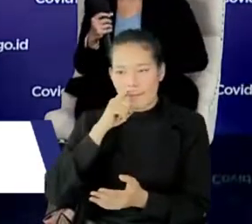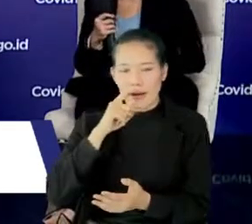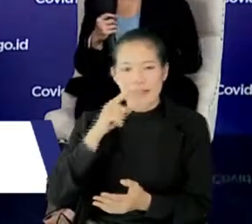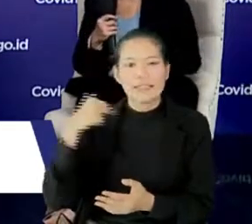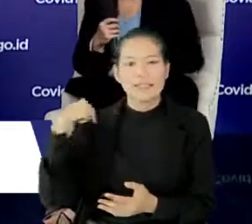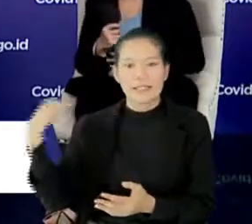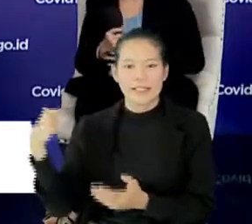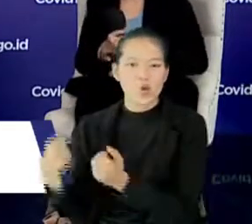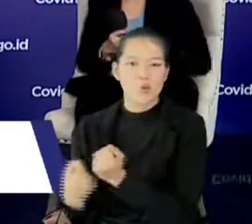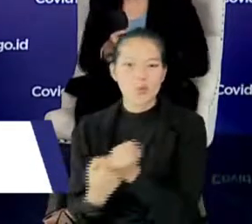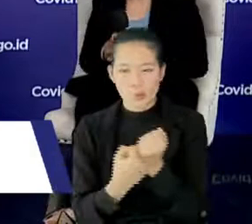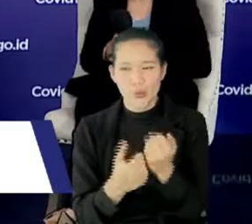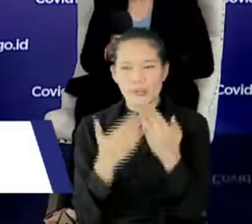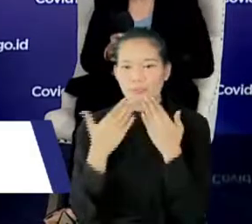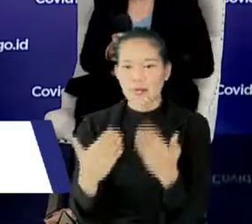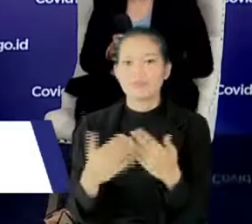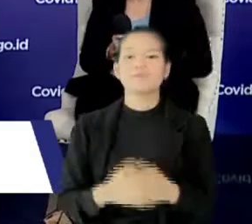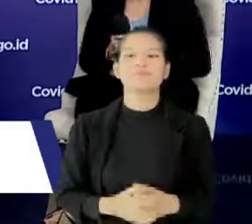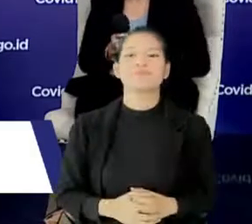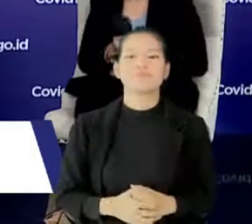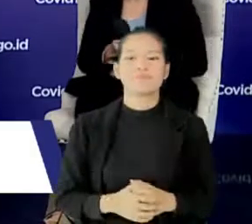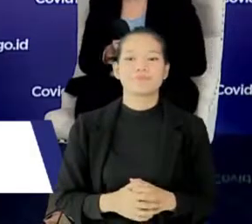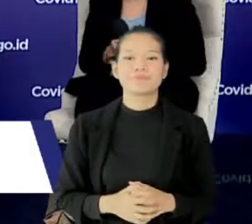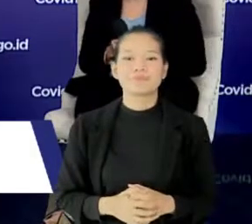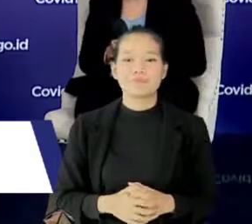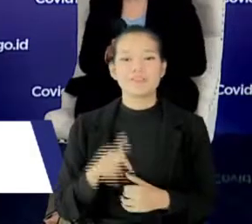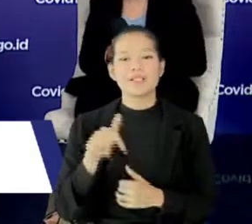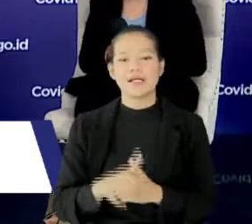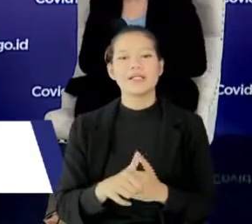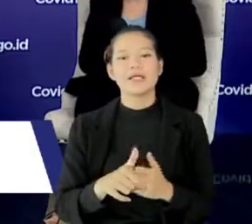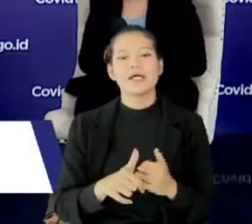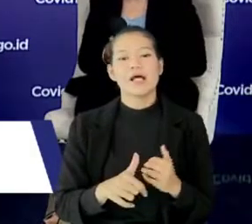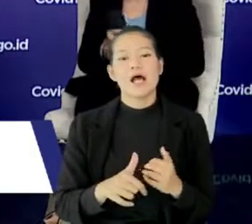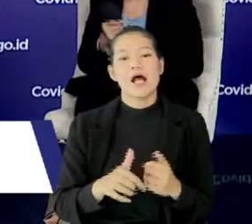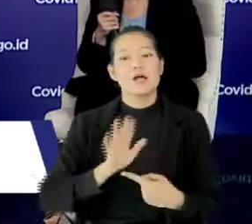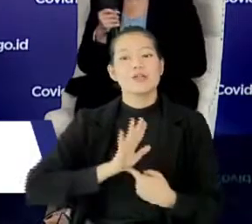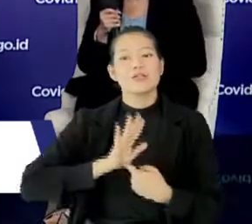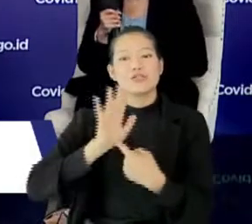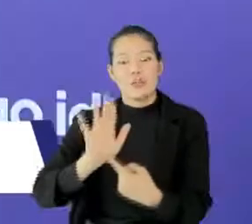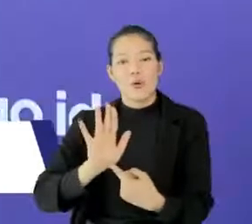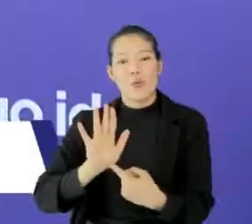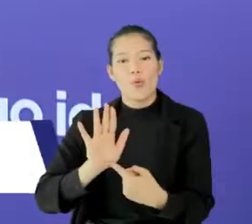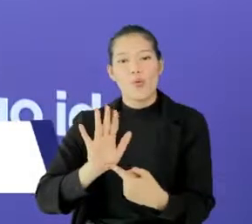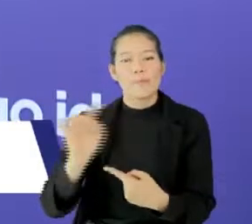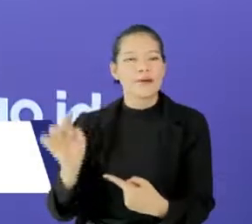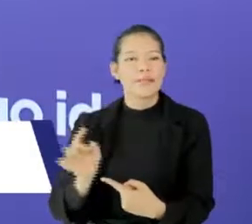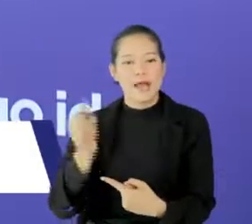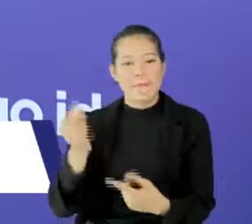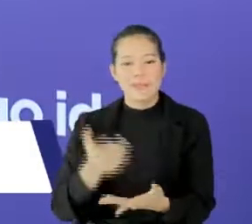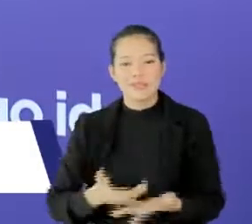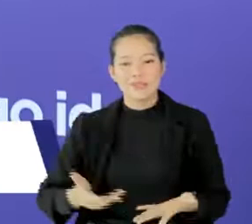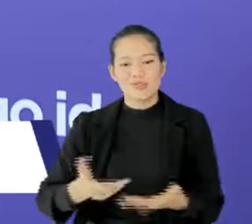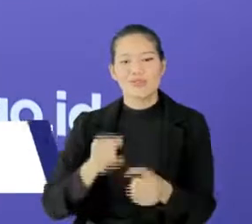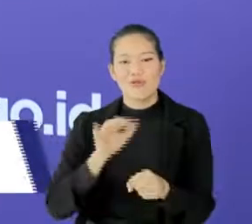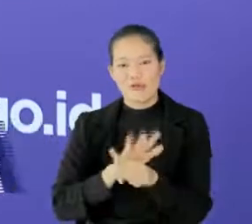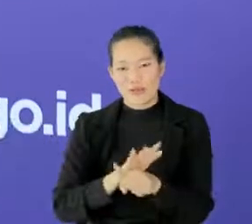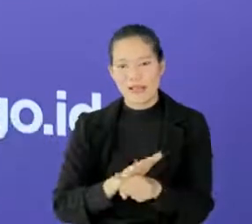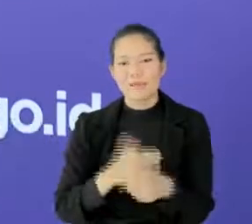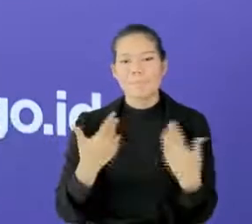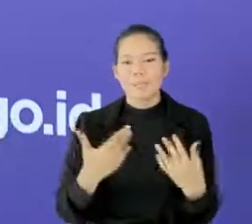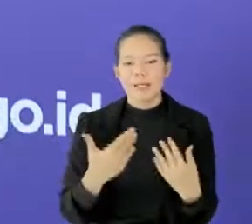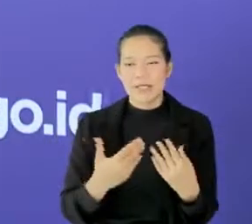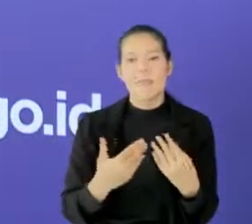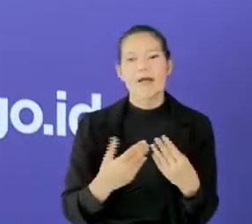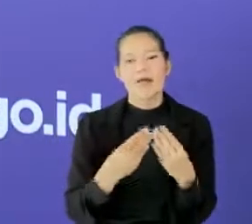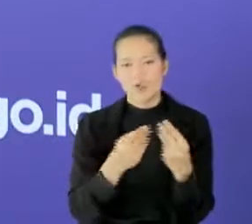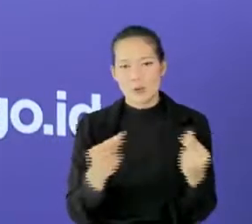Jenderal. Terima kasih. Dan ini akan jadi protokol show pertama di era pandemik dan bagaimana mengatasinya.